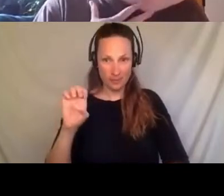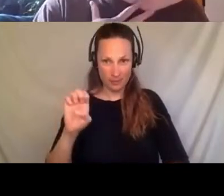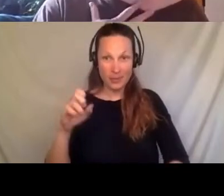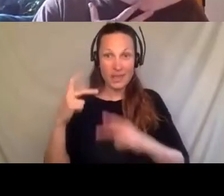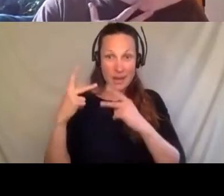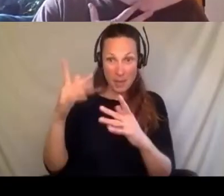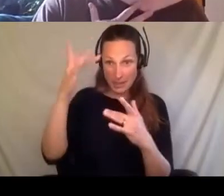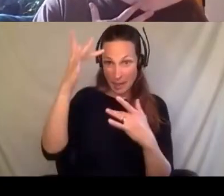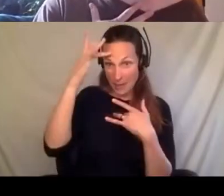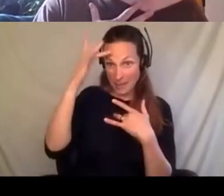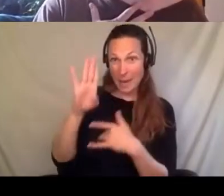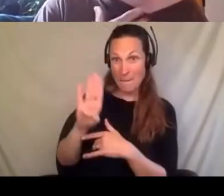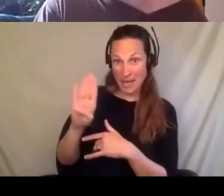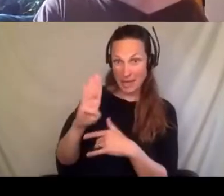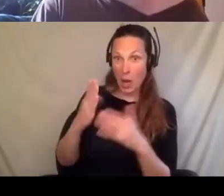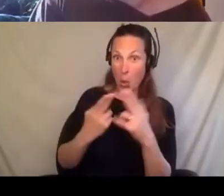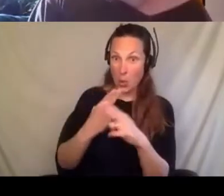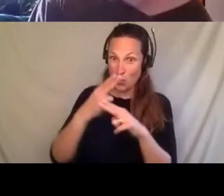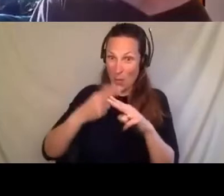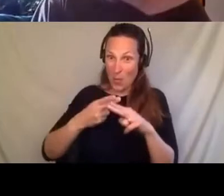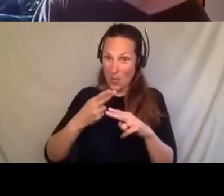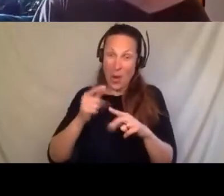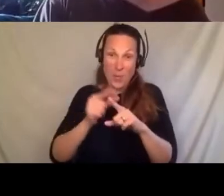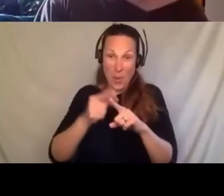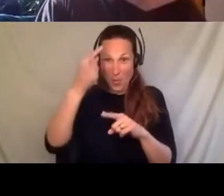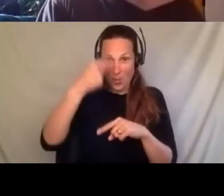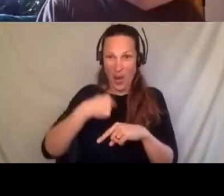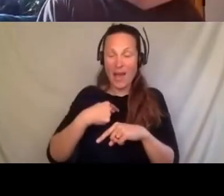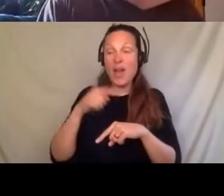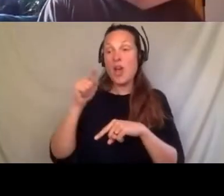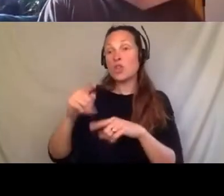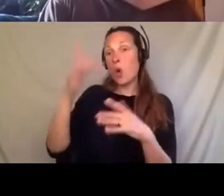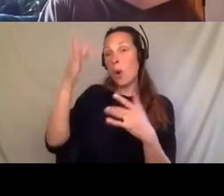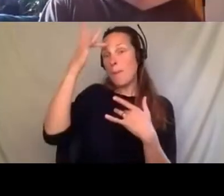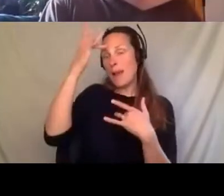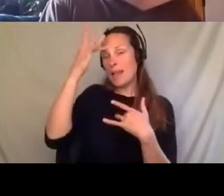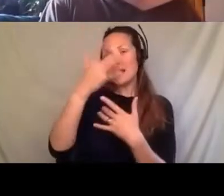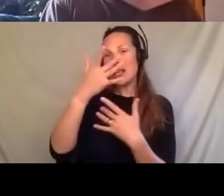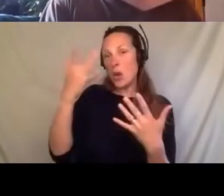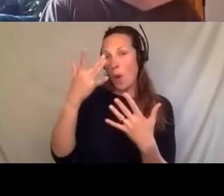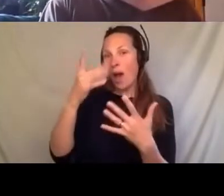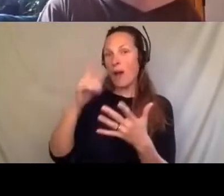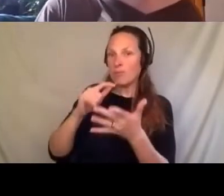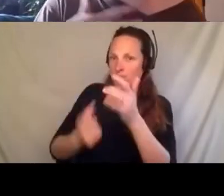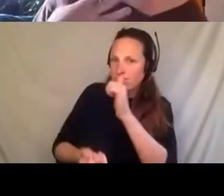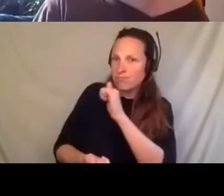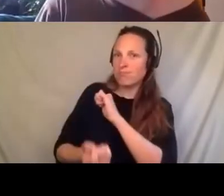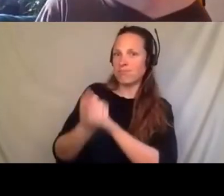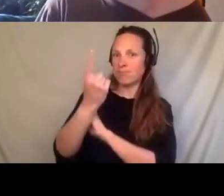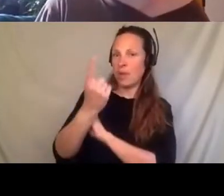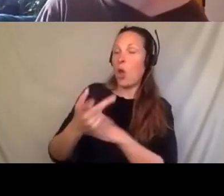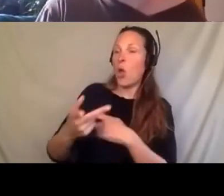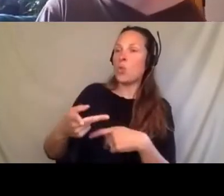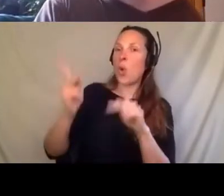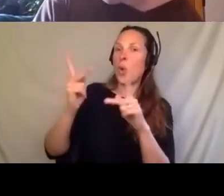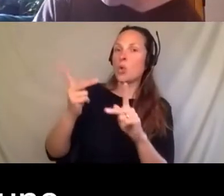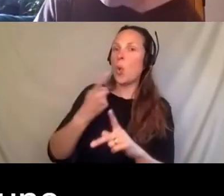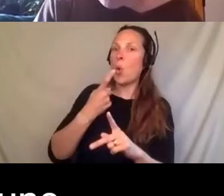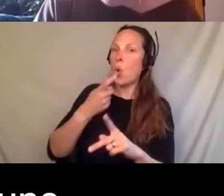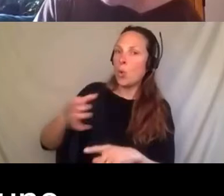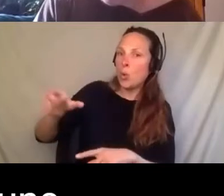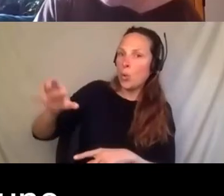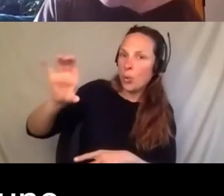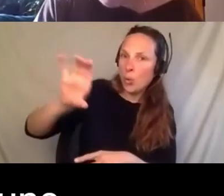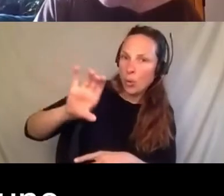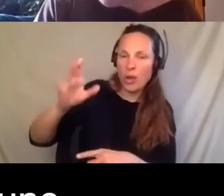F-U-S-A-R-I-O-S-E. C'est un nouveau mot pour moi. Et ça, c'est une maladie qui arrive lorsque on a trop arrosé notre basilic. On